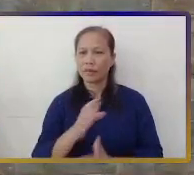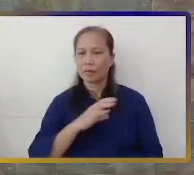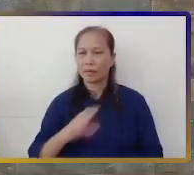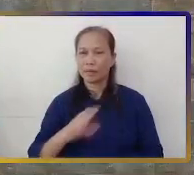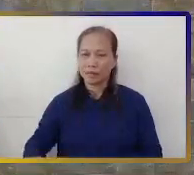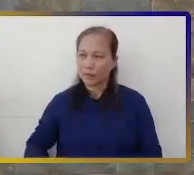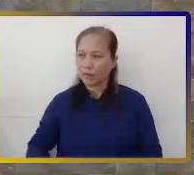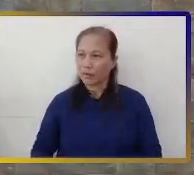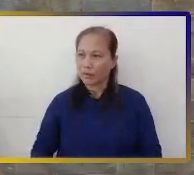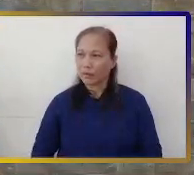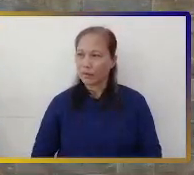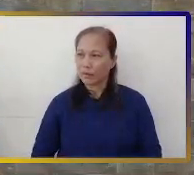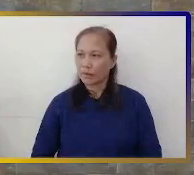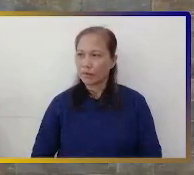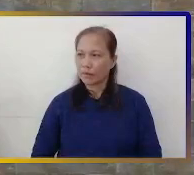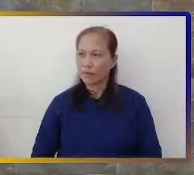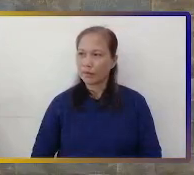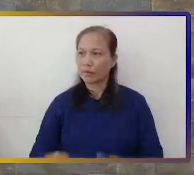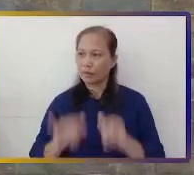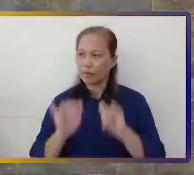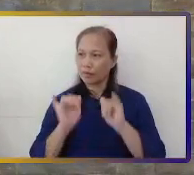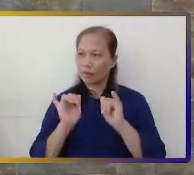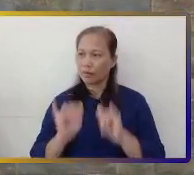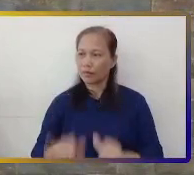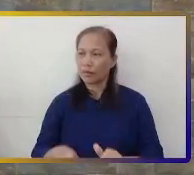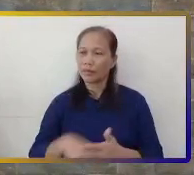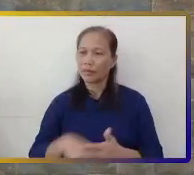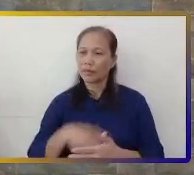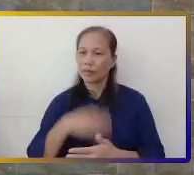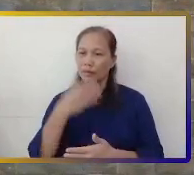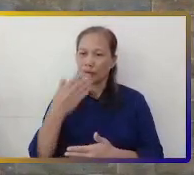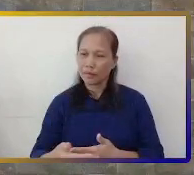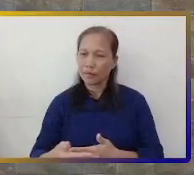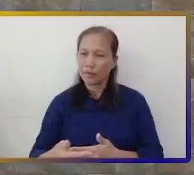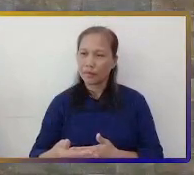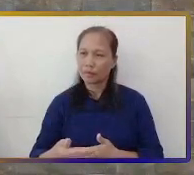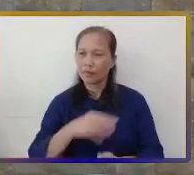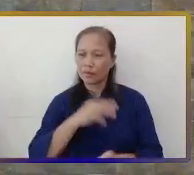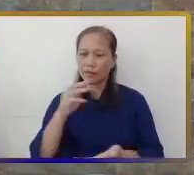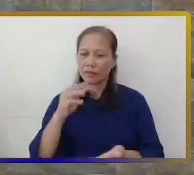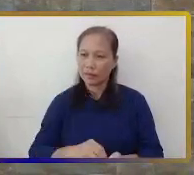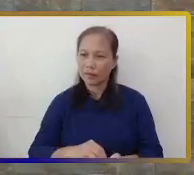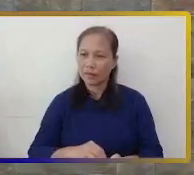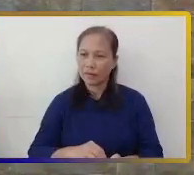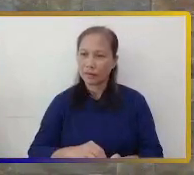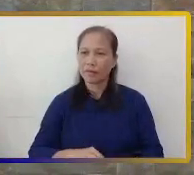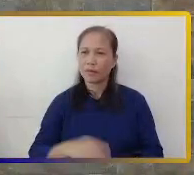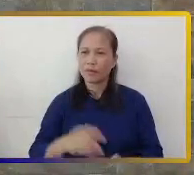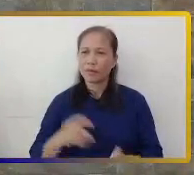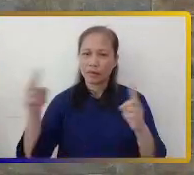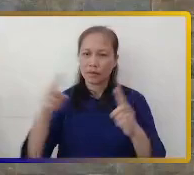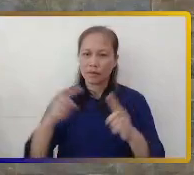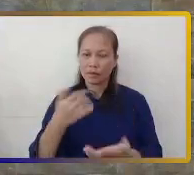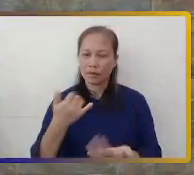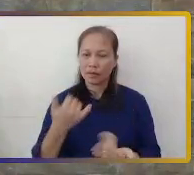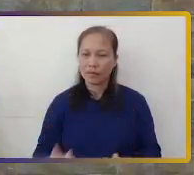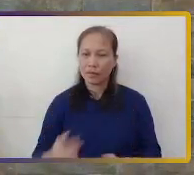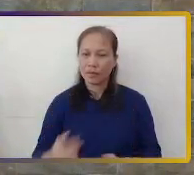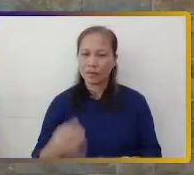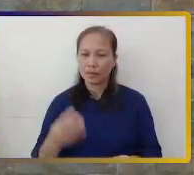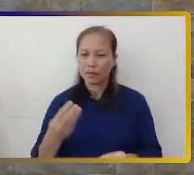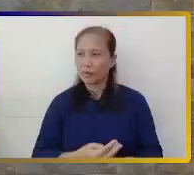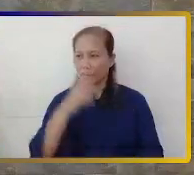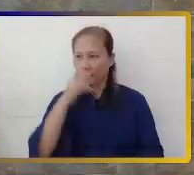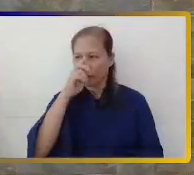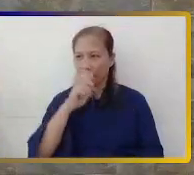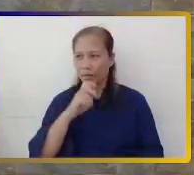ag you see nag-exist po sila and then nag-exist doon sa kalagitnaan and nag-exist sa modern age ay hindi tayo